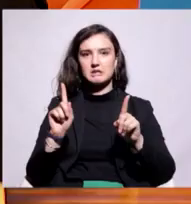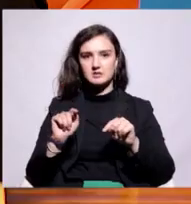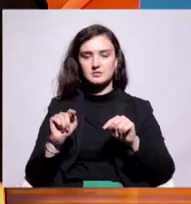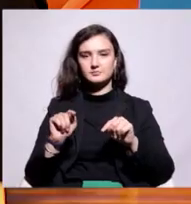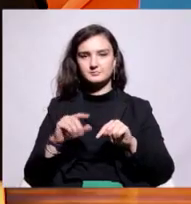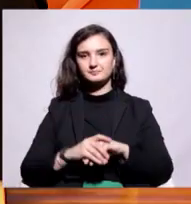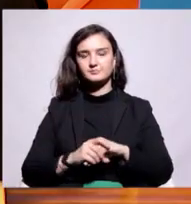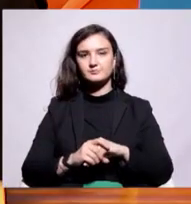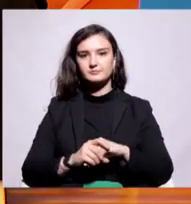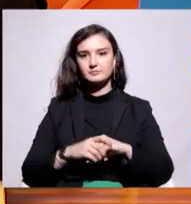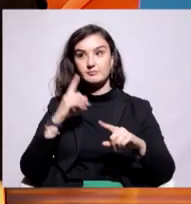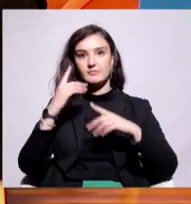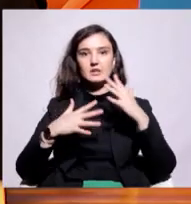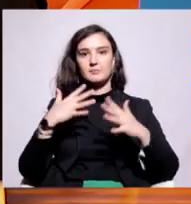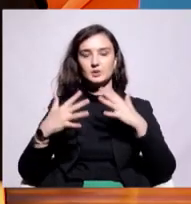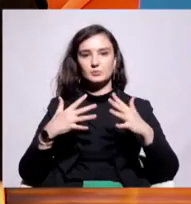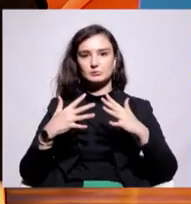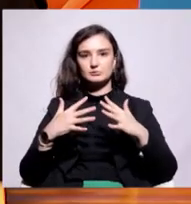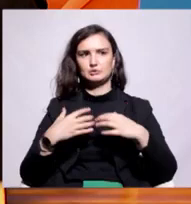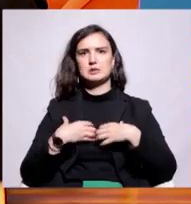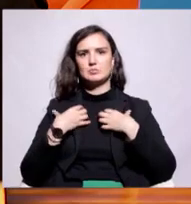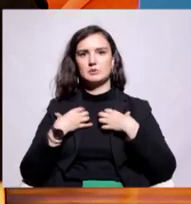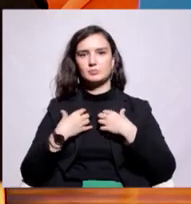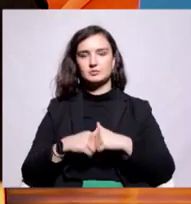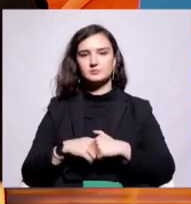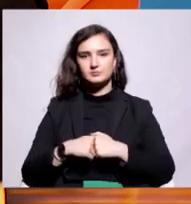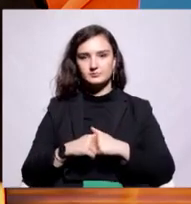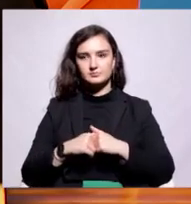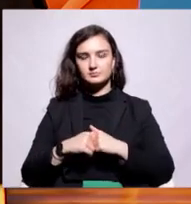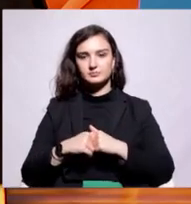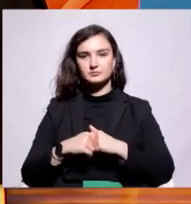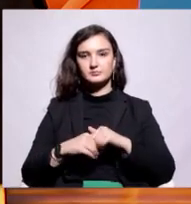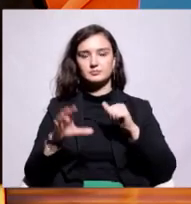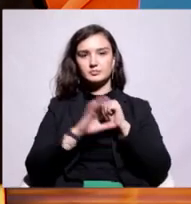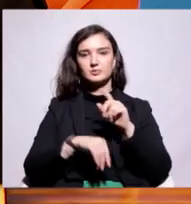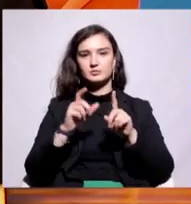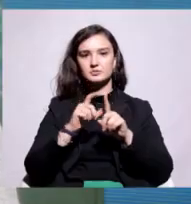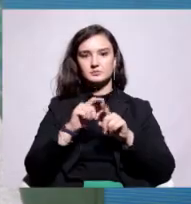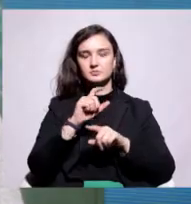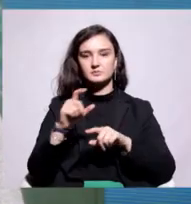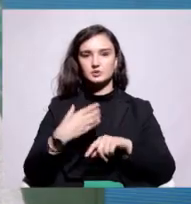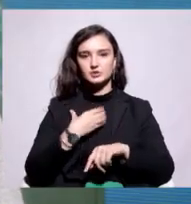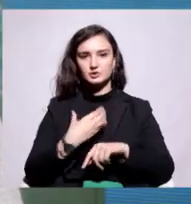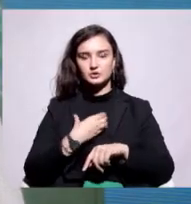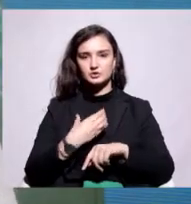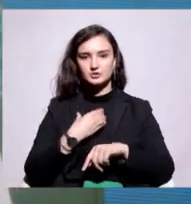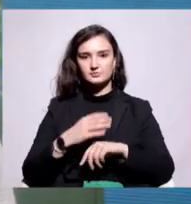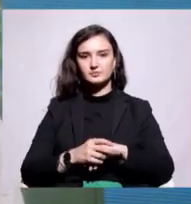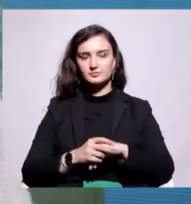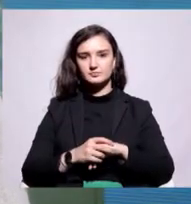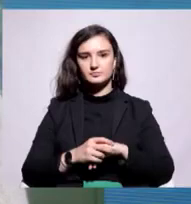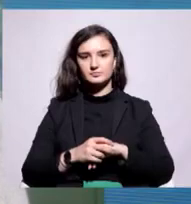something. დაბნეული, შეცბუნებული. And our last word, fear.